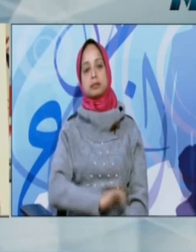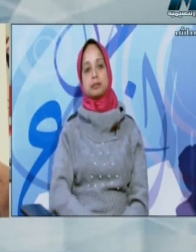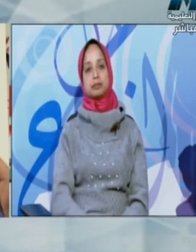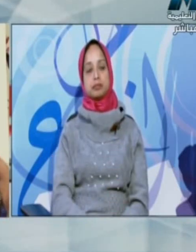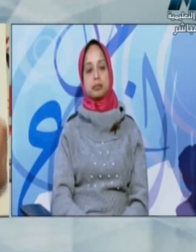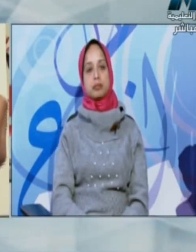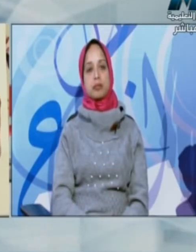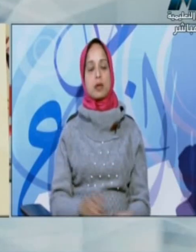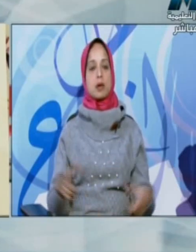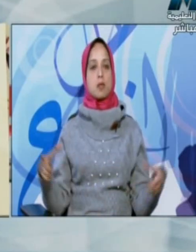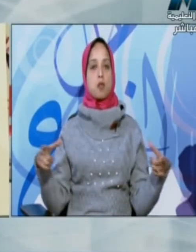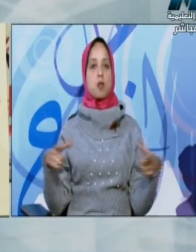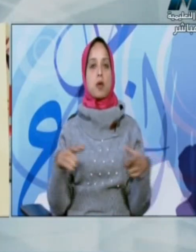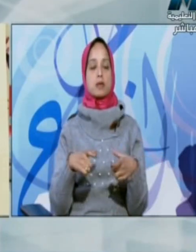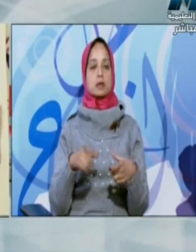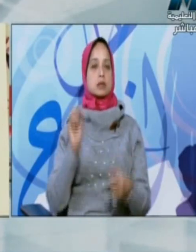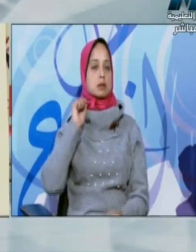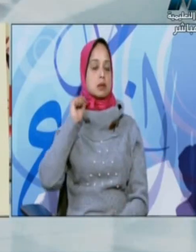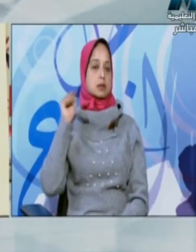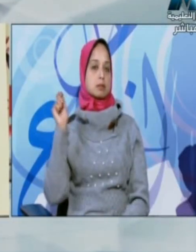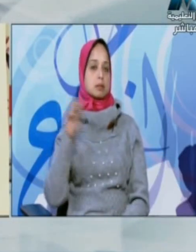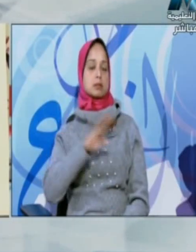تم محاصرة محافظة الإسماعيلية